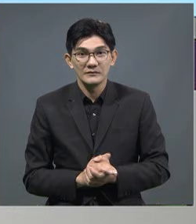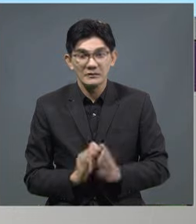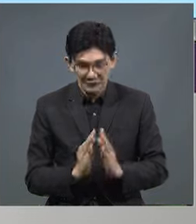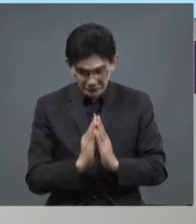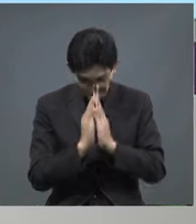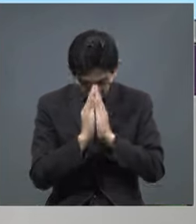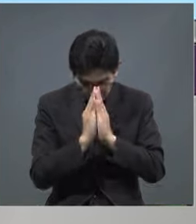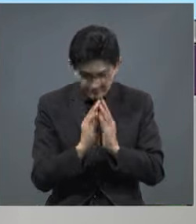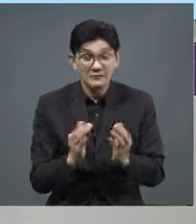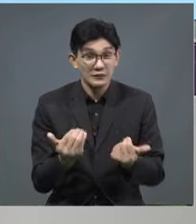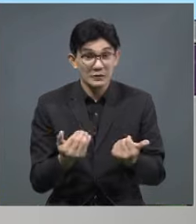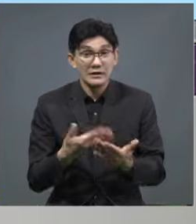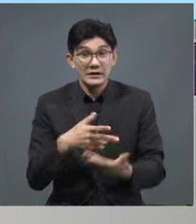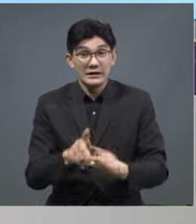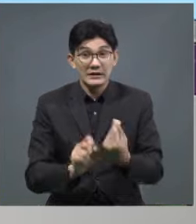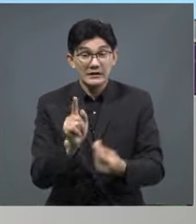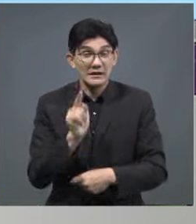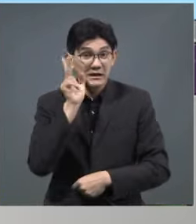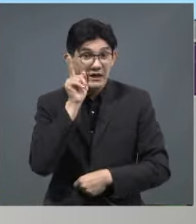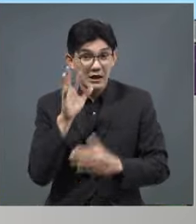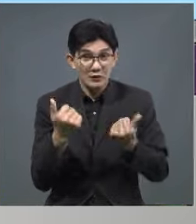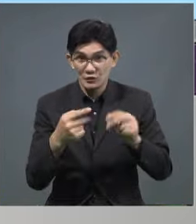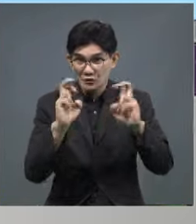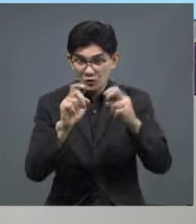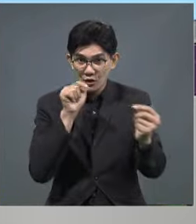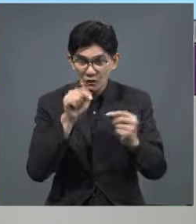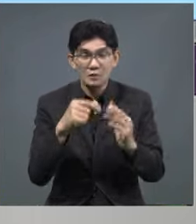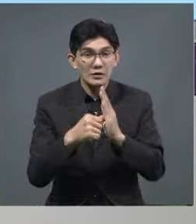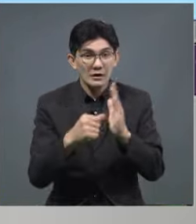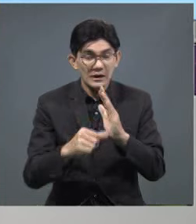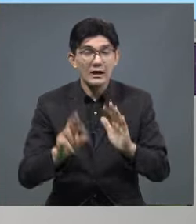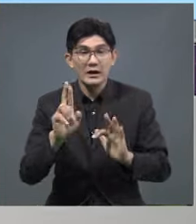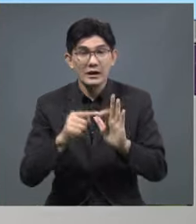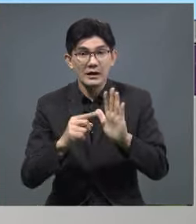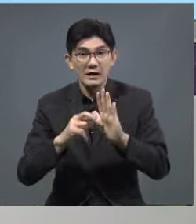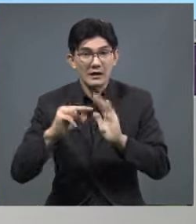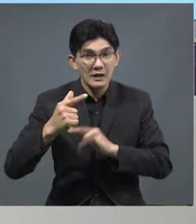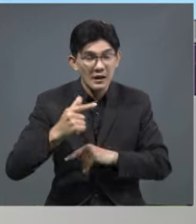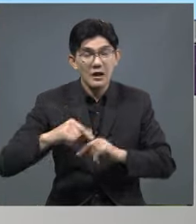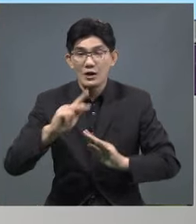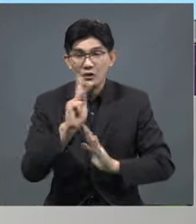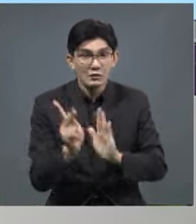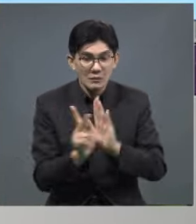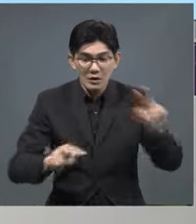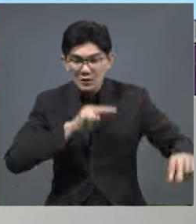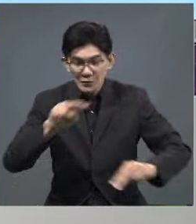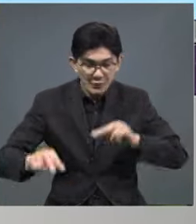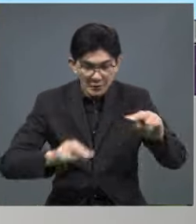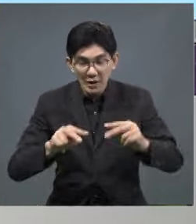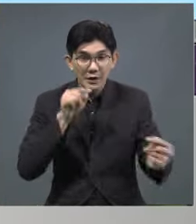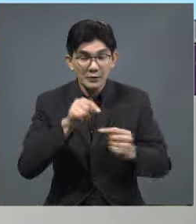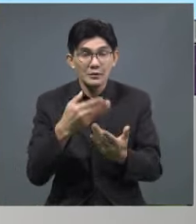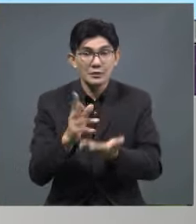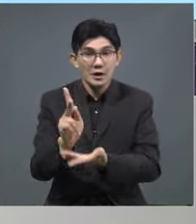สวัสดีครับคุณผู้ชมครับก็ข่าวเศรษฐกิจวันนี้นะครับเดี๋ยวเราเปิดประเด็นกันที่การแก้ไขร่างกฎหมายการกำกับดูแลการ